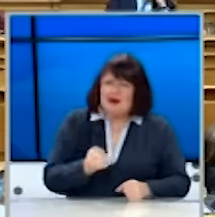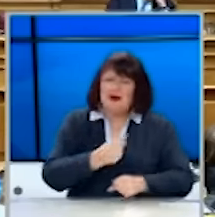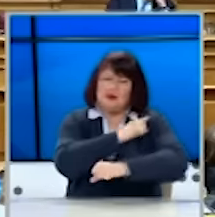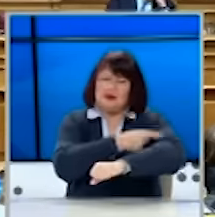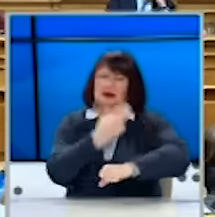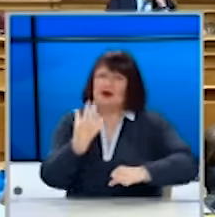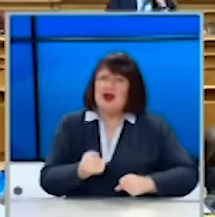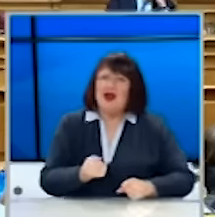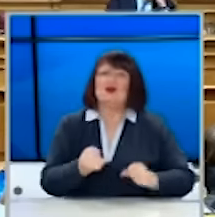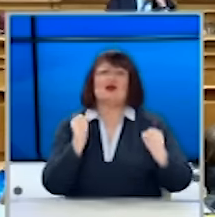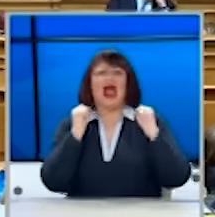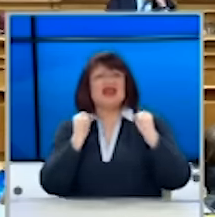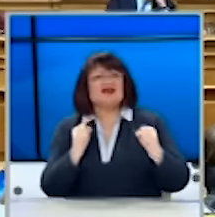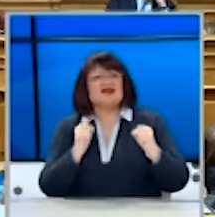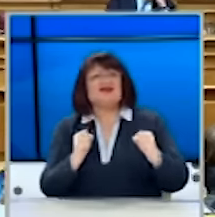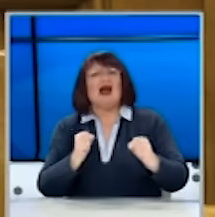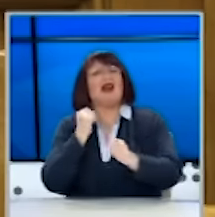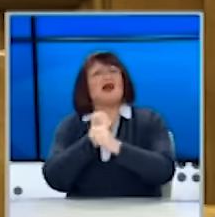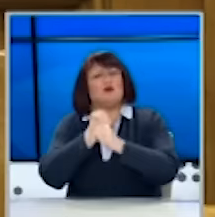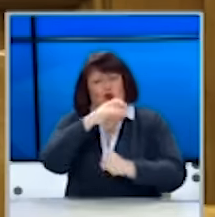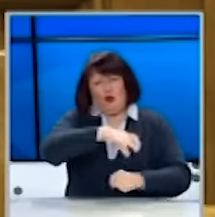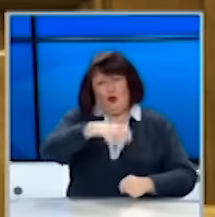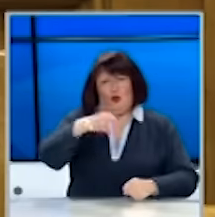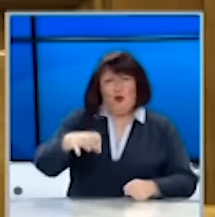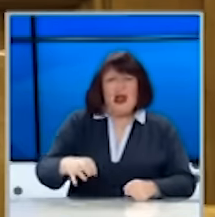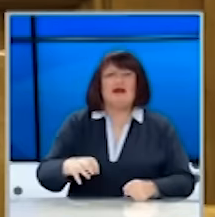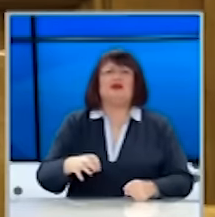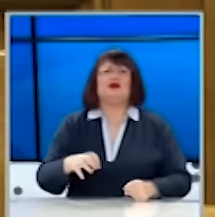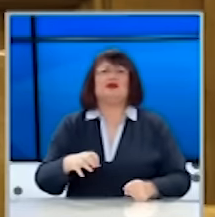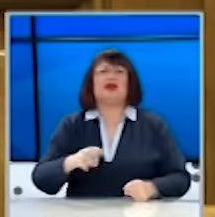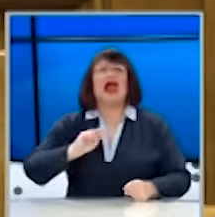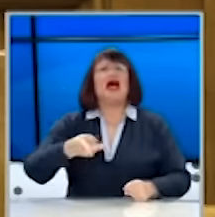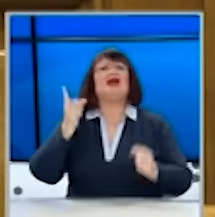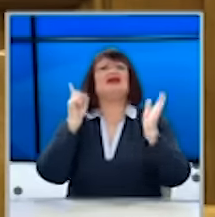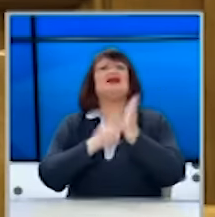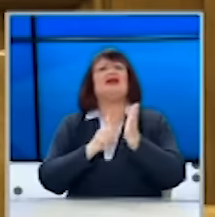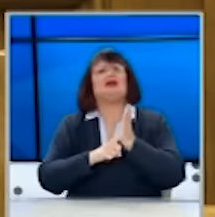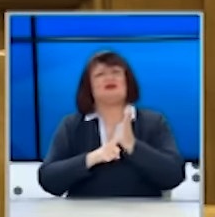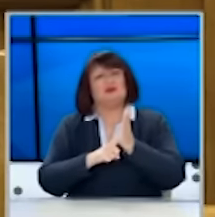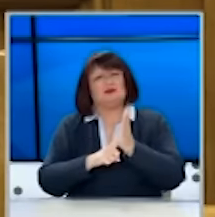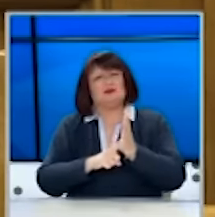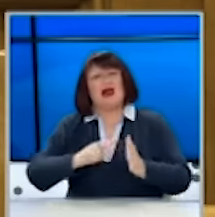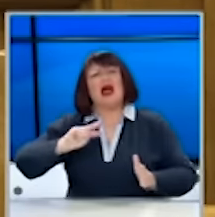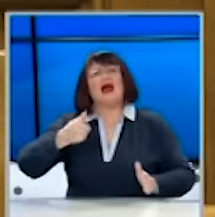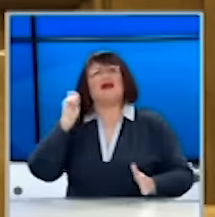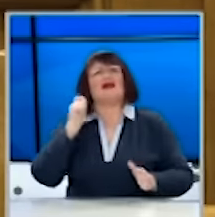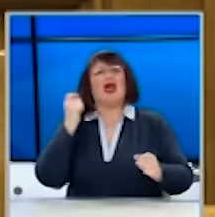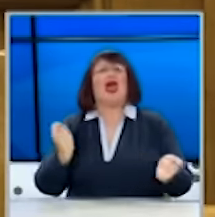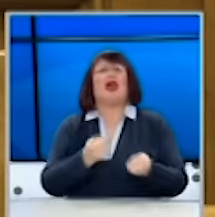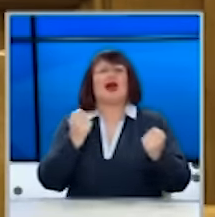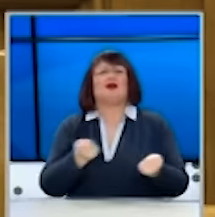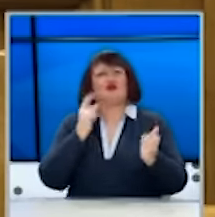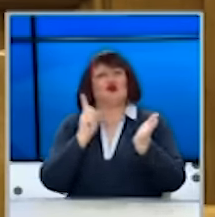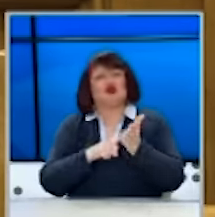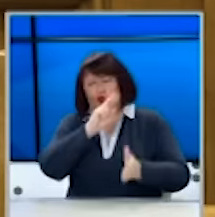για μέτρα ασφαλείας στους χώρους δουλειάς, για κατάργηση αντεργατικών νόμων που διαλύουν τον εργάσιμο